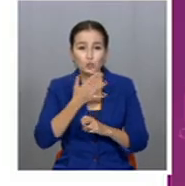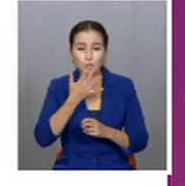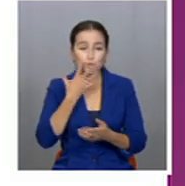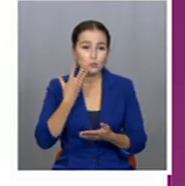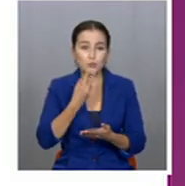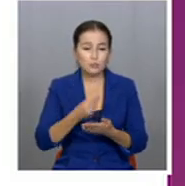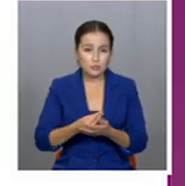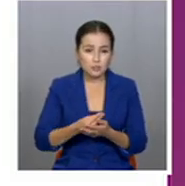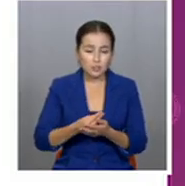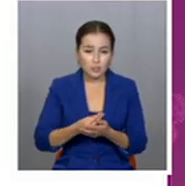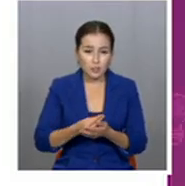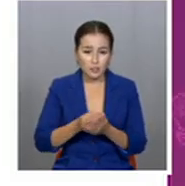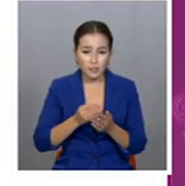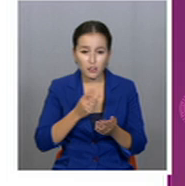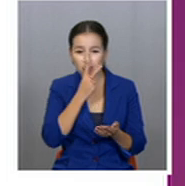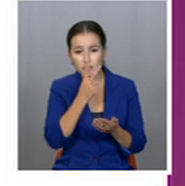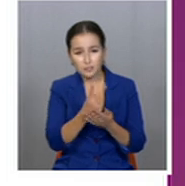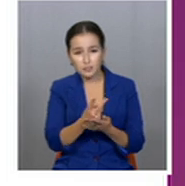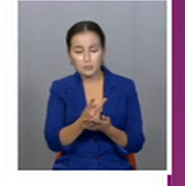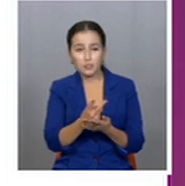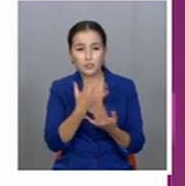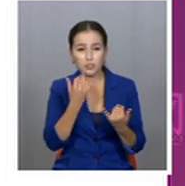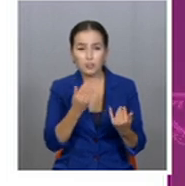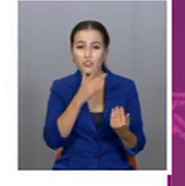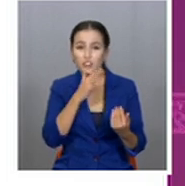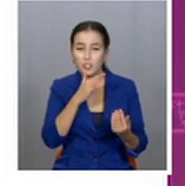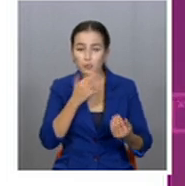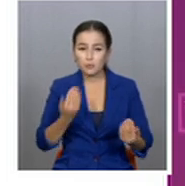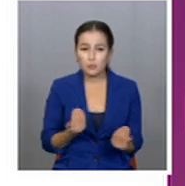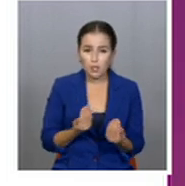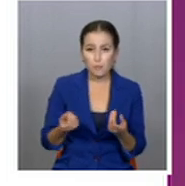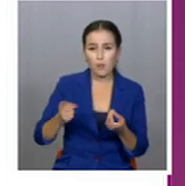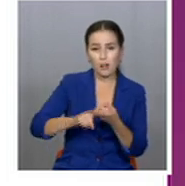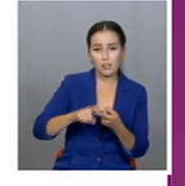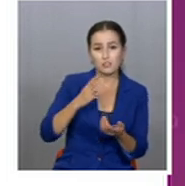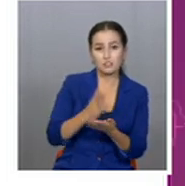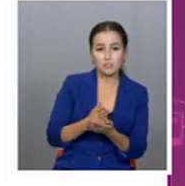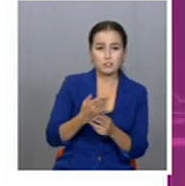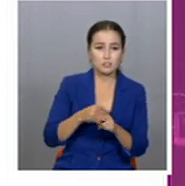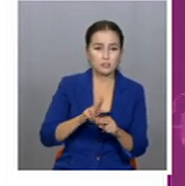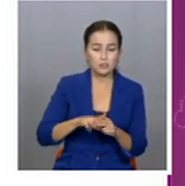қарап, қазіргі өмір мен байланысына пікіріңізді білдіріңіздер.